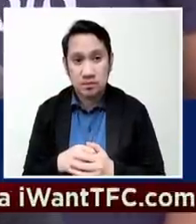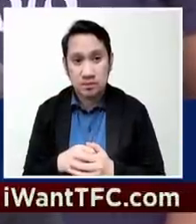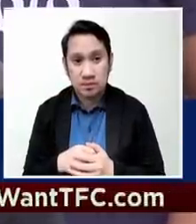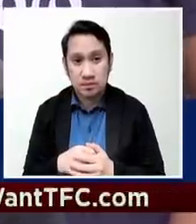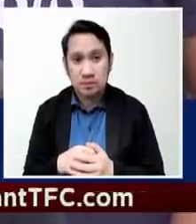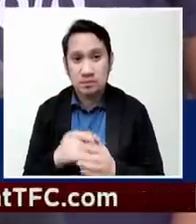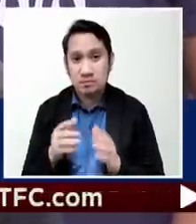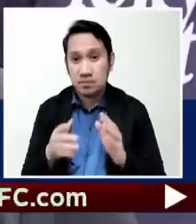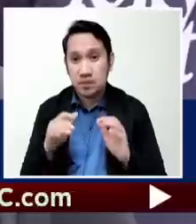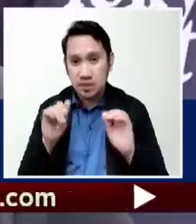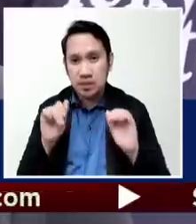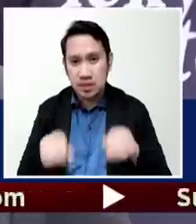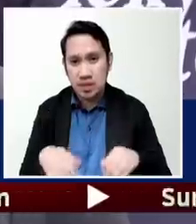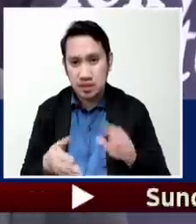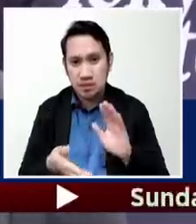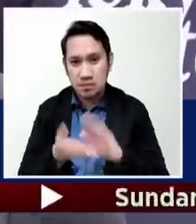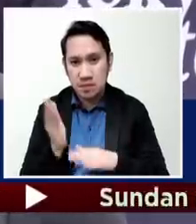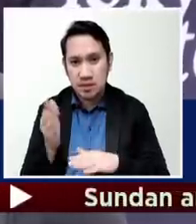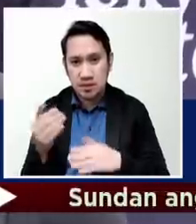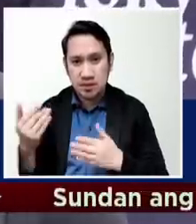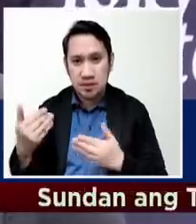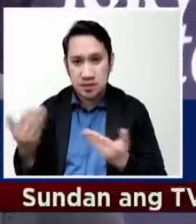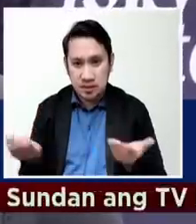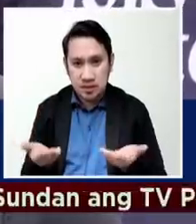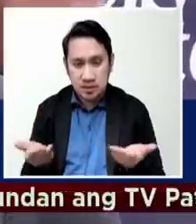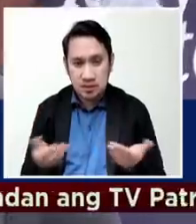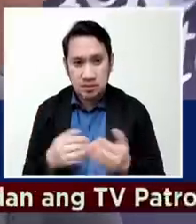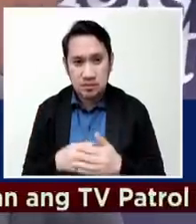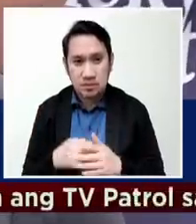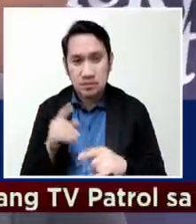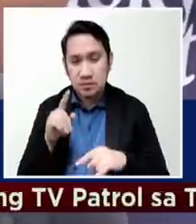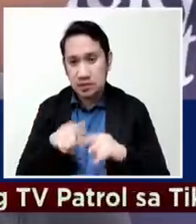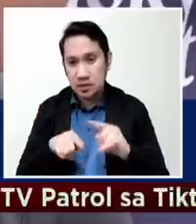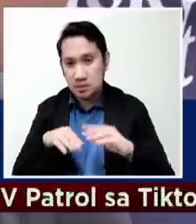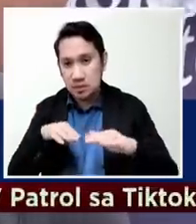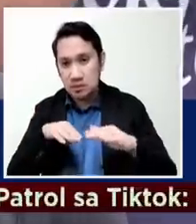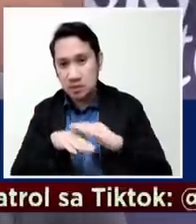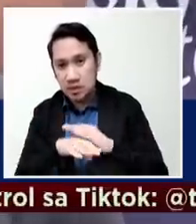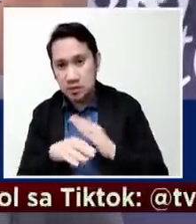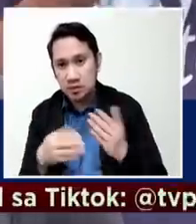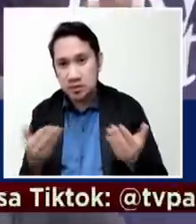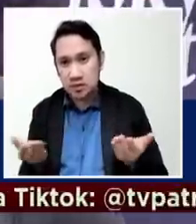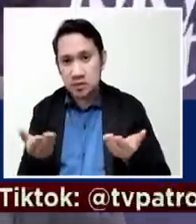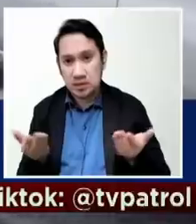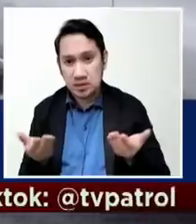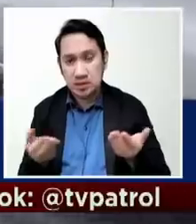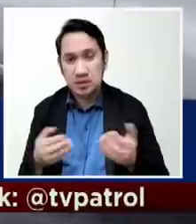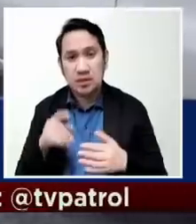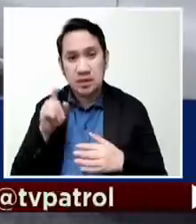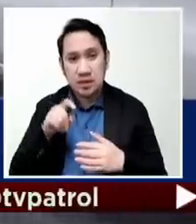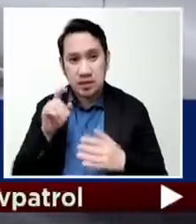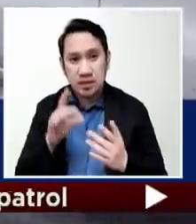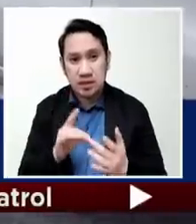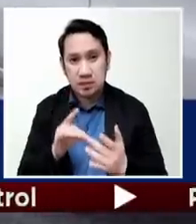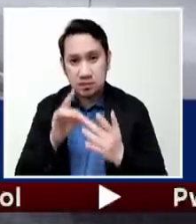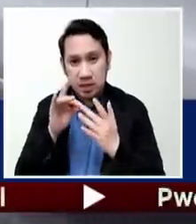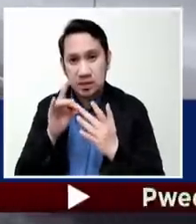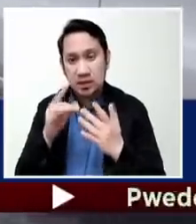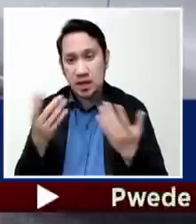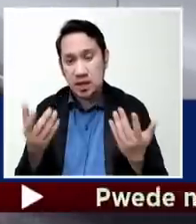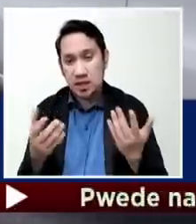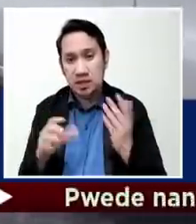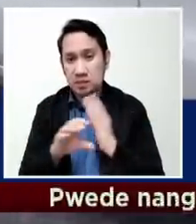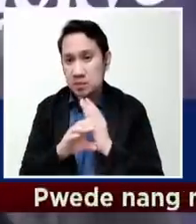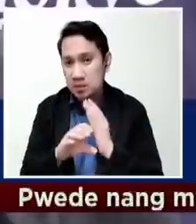makadaan na yung mga sasakyan. So hindi natin basta-basta mapapasok to. At kailangan ng talagang special na sasakyan like